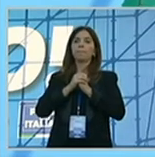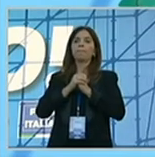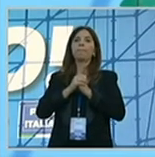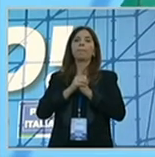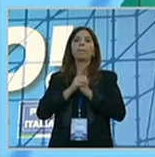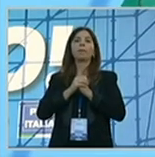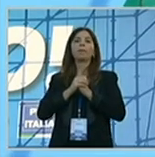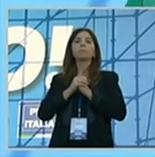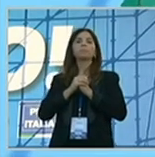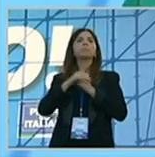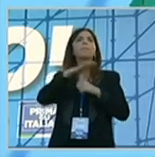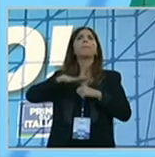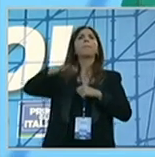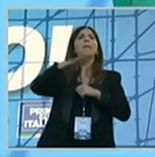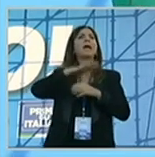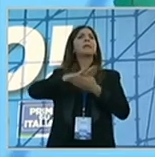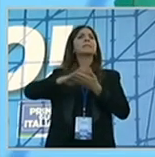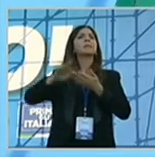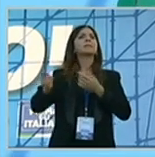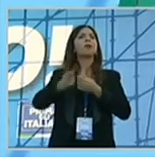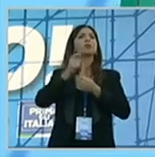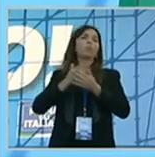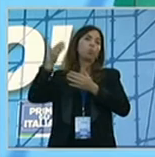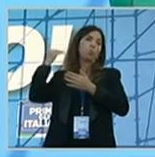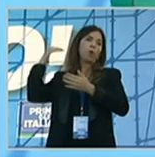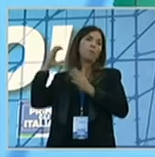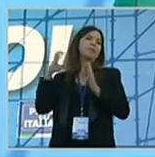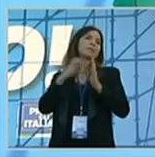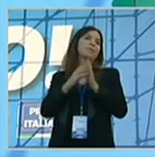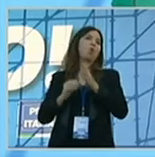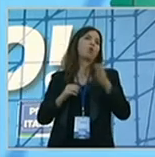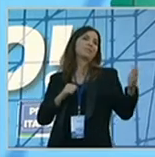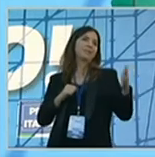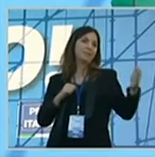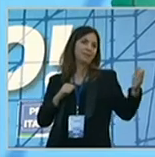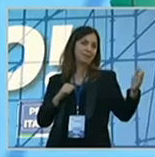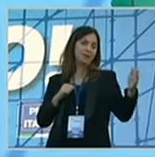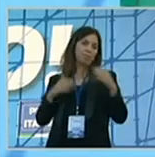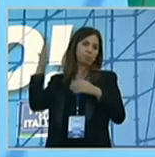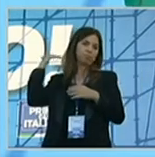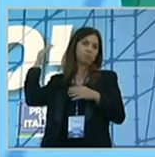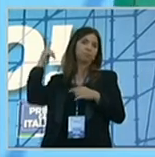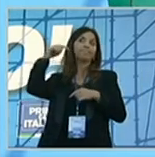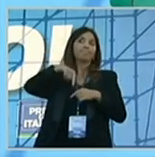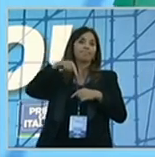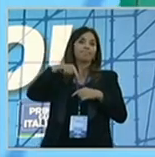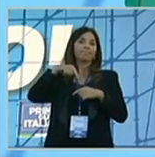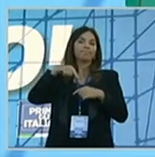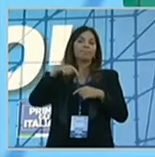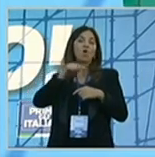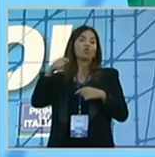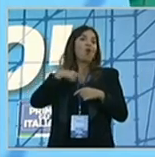Una volta Piazza San Giovanni era la piazza simbolo della sinistra. Adesso la riempiamo solo